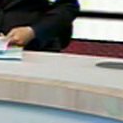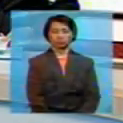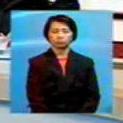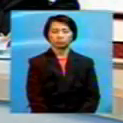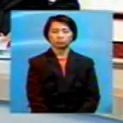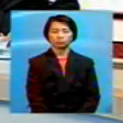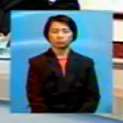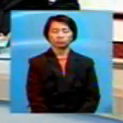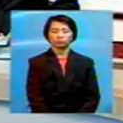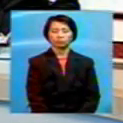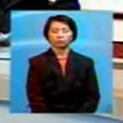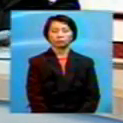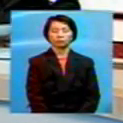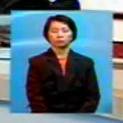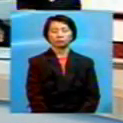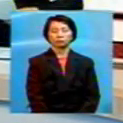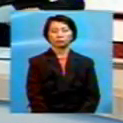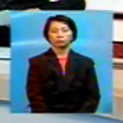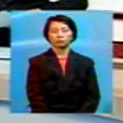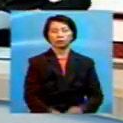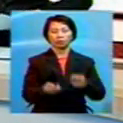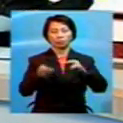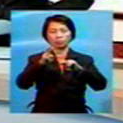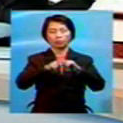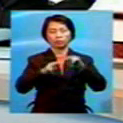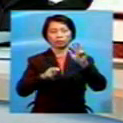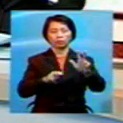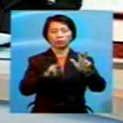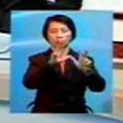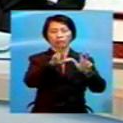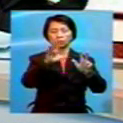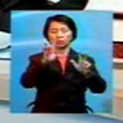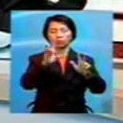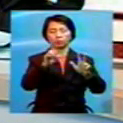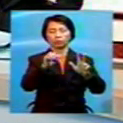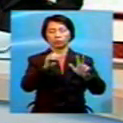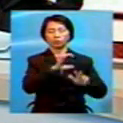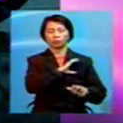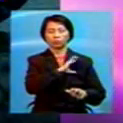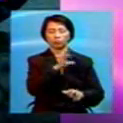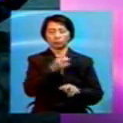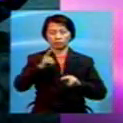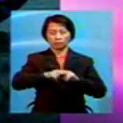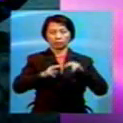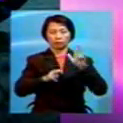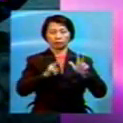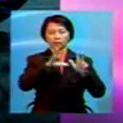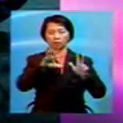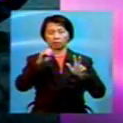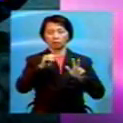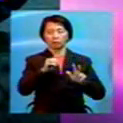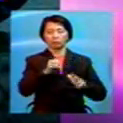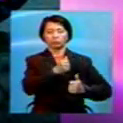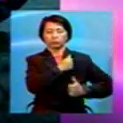Abu Bakar berkata antara langkah drastik lain menambah 330 anggota Polis dan 350 anggota